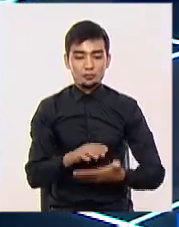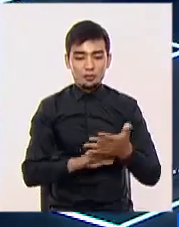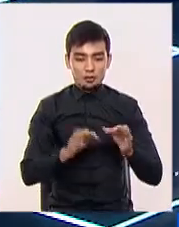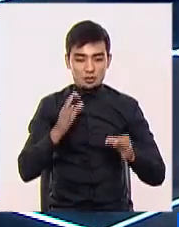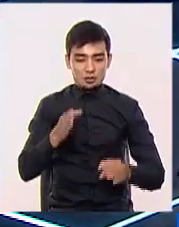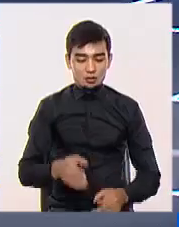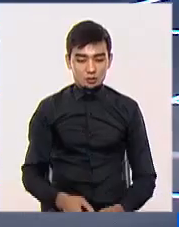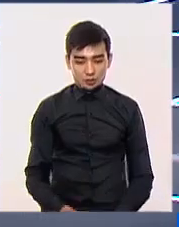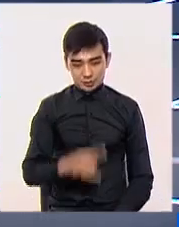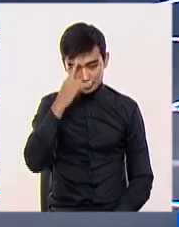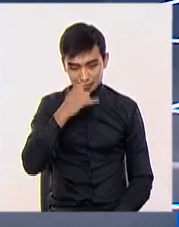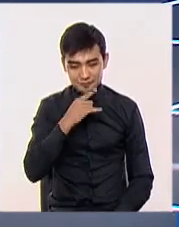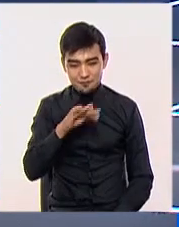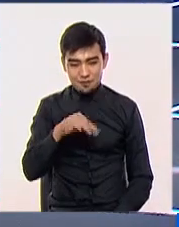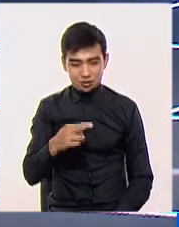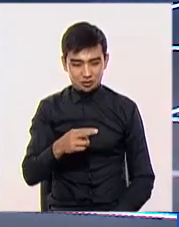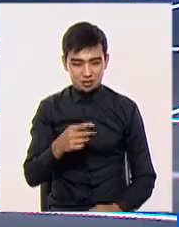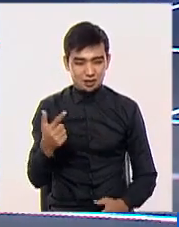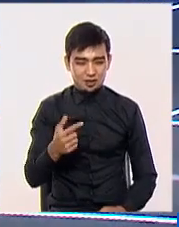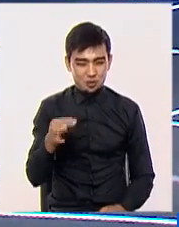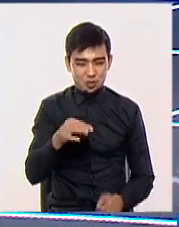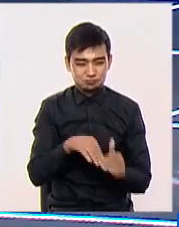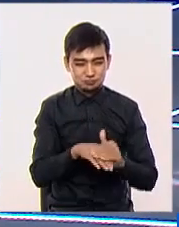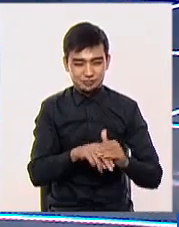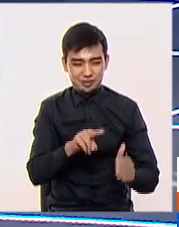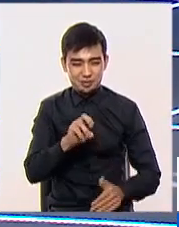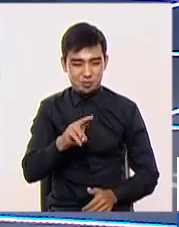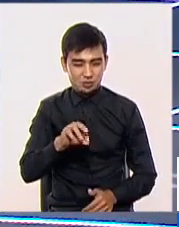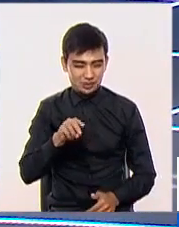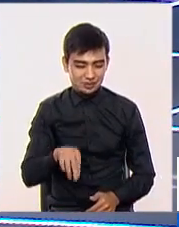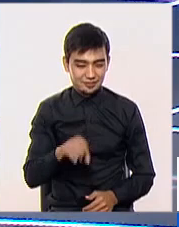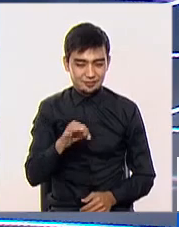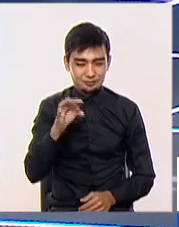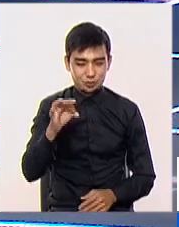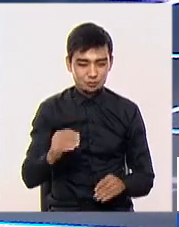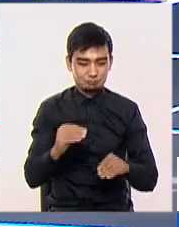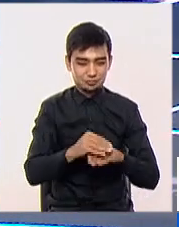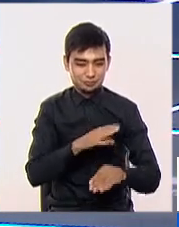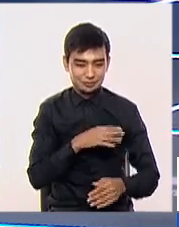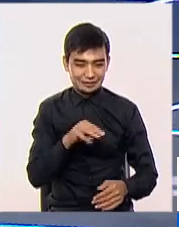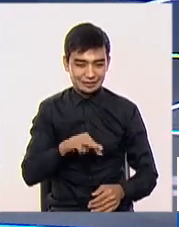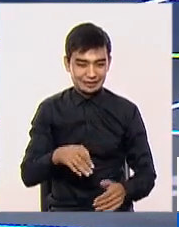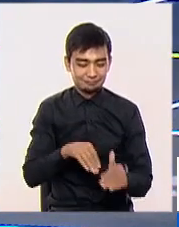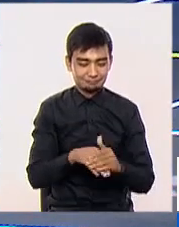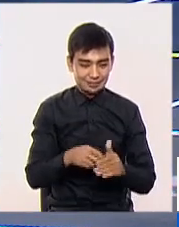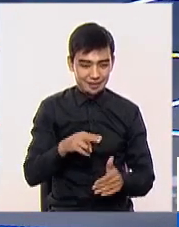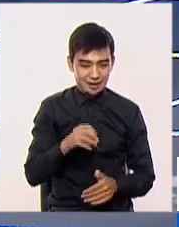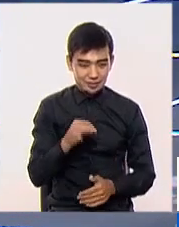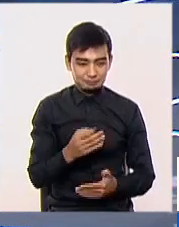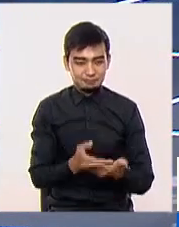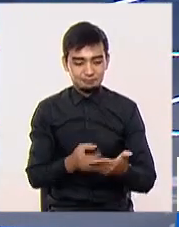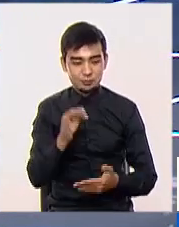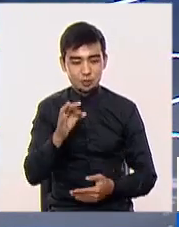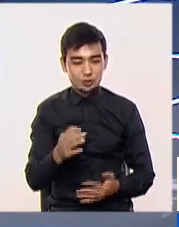Продолжаем эфир. Казахстанский фонд гарантирования депозитов повышает максимальные ставки по вкладам в тенге. Рекомендованные ставки